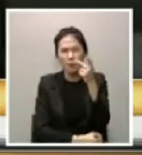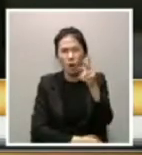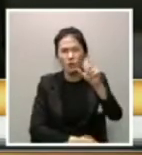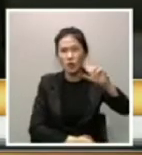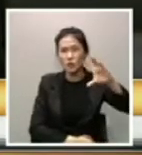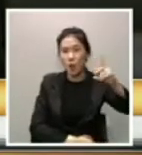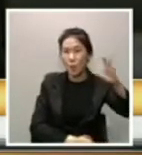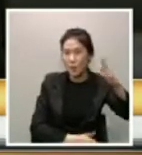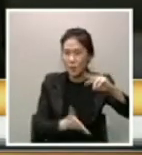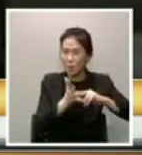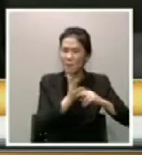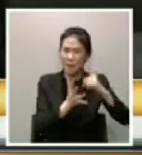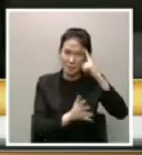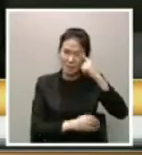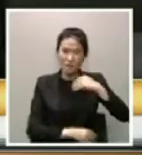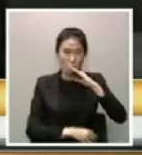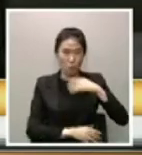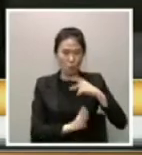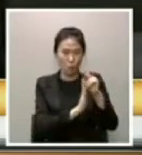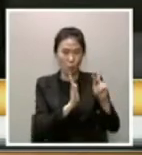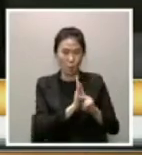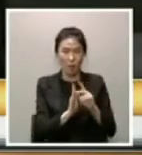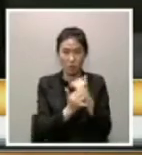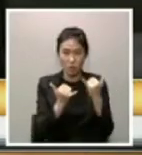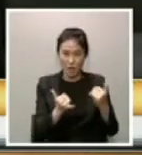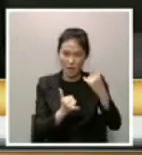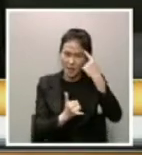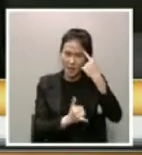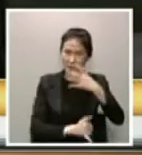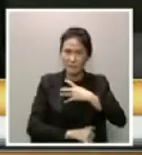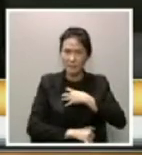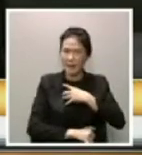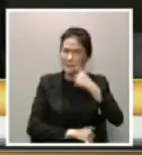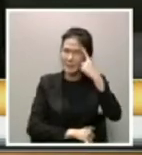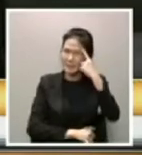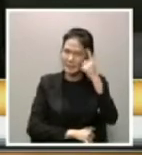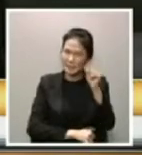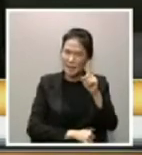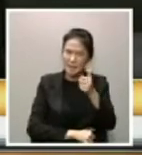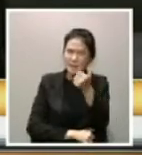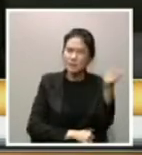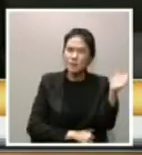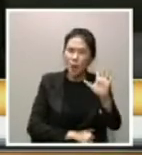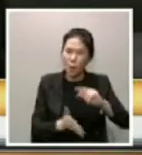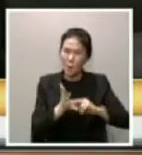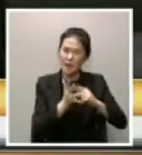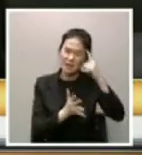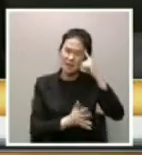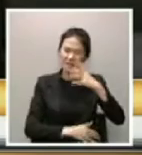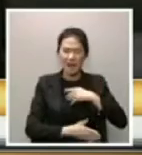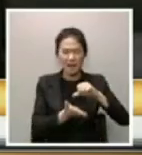ดังนั้นร่างกฎหมายกสทช.ฉบับนี้มีเจตนามองเป็นอย่างอื่นไม่ได้ครับว่ามีเจตนาร